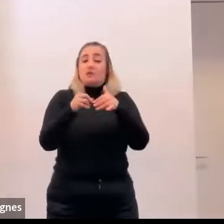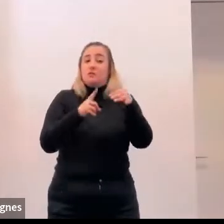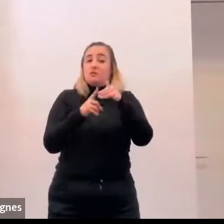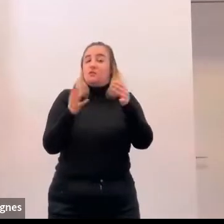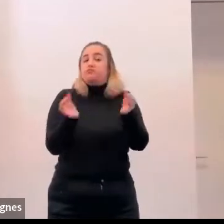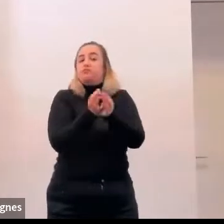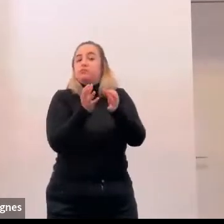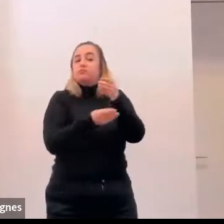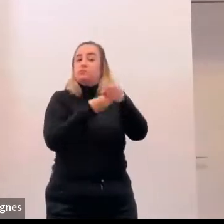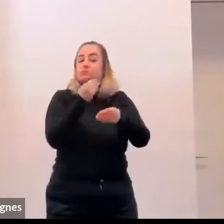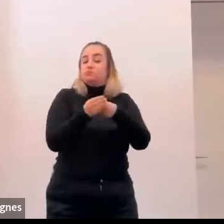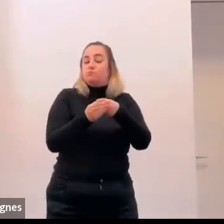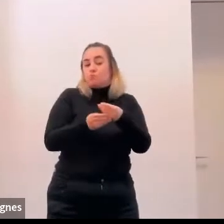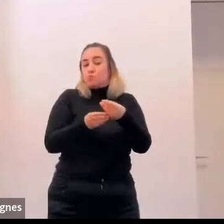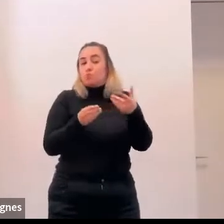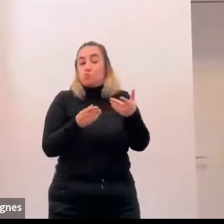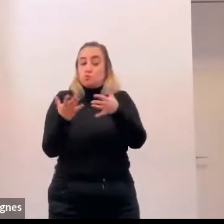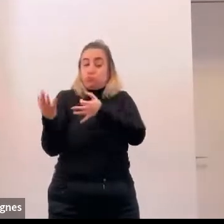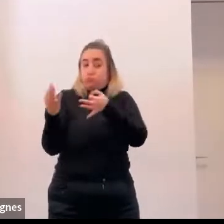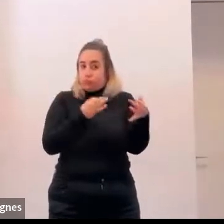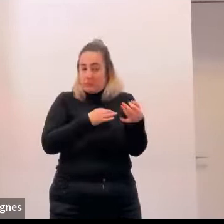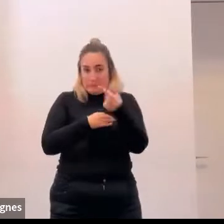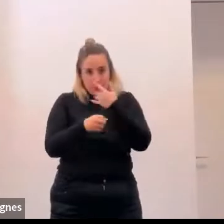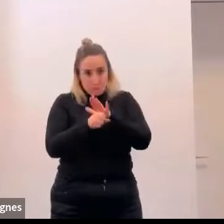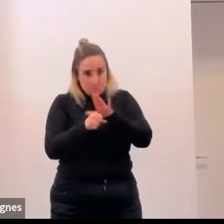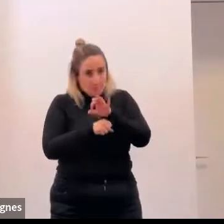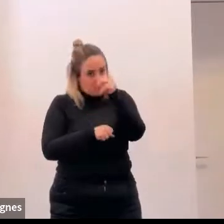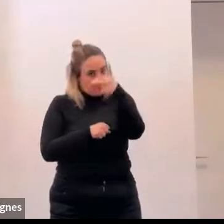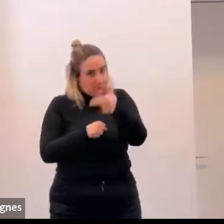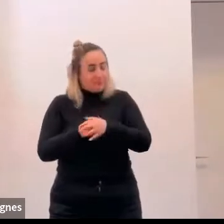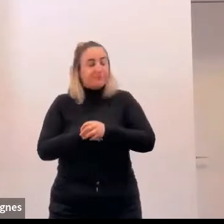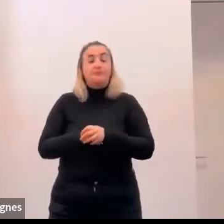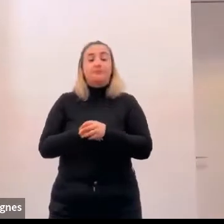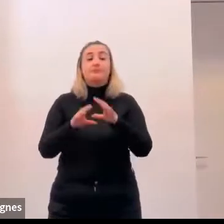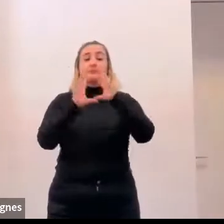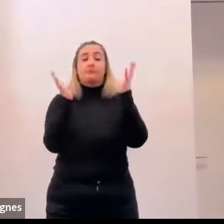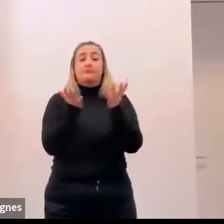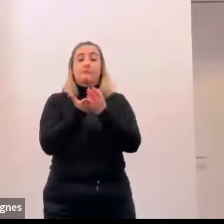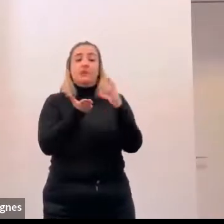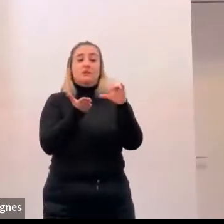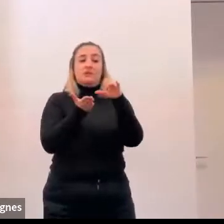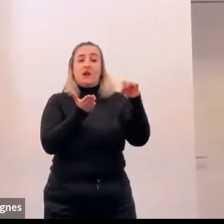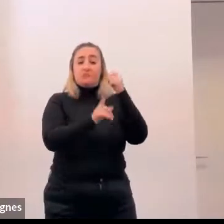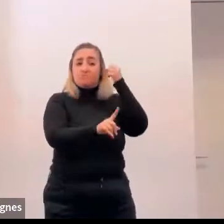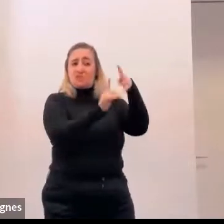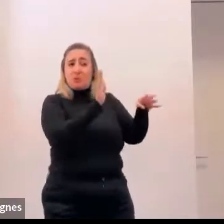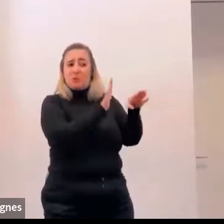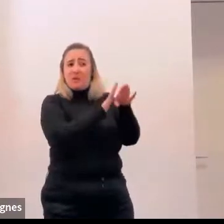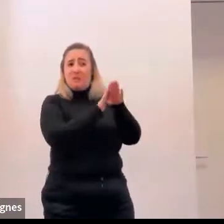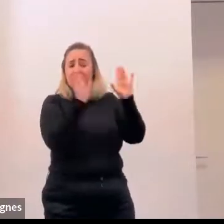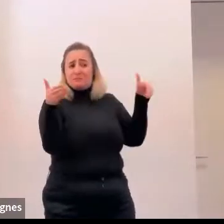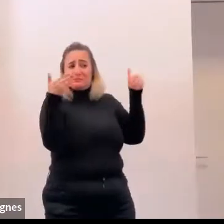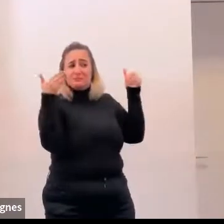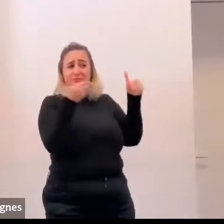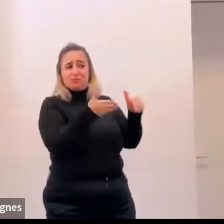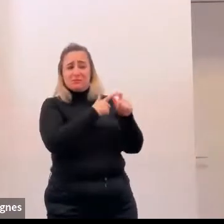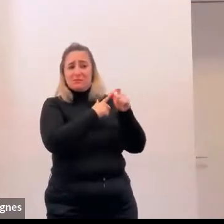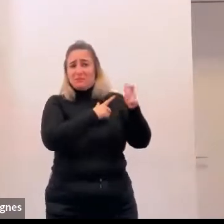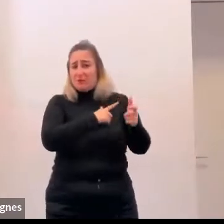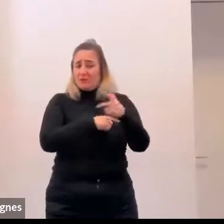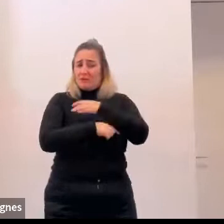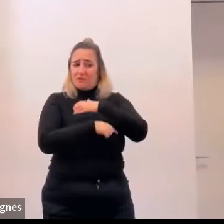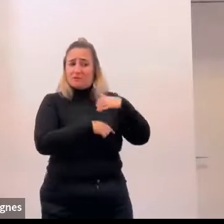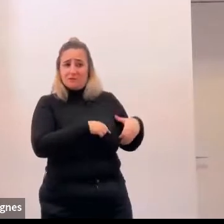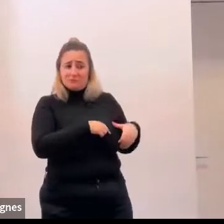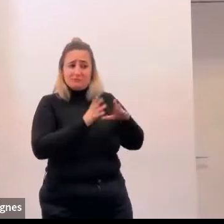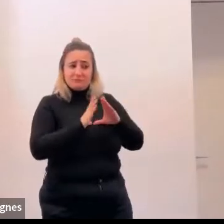adaptées et suffisantes. Le CCAS, ainsi recentré sur ses missions régaliennes, est le meilleur outil de la municipalité pour s'assurer